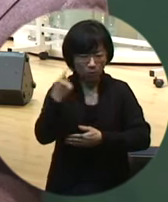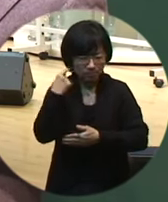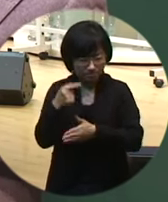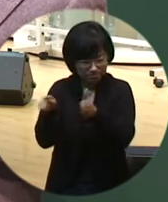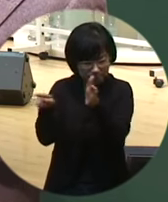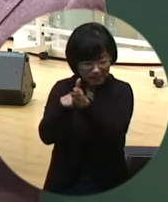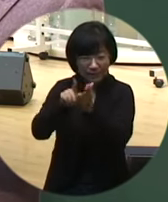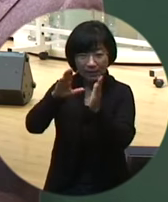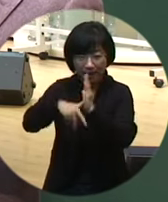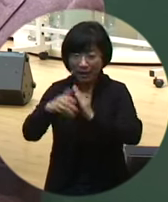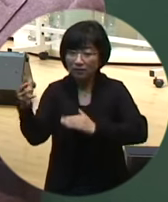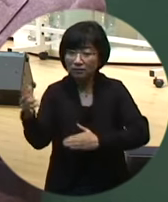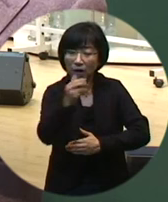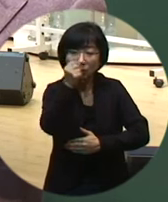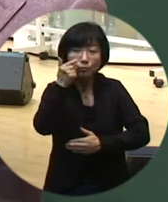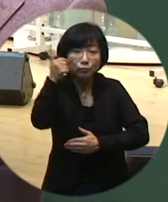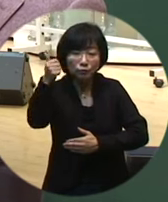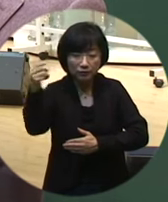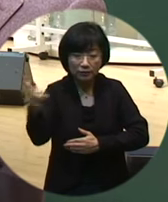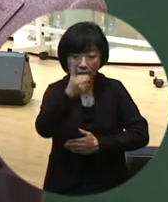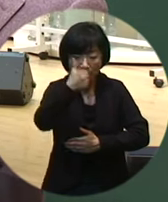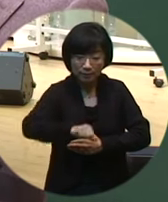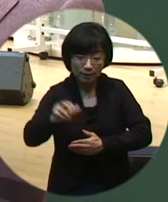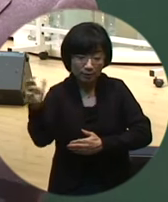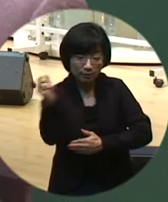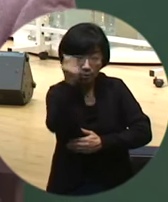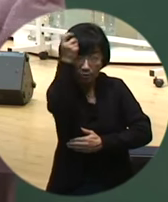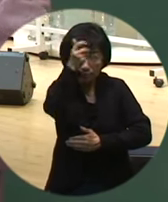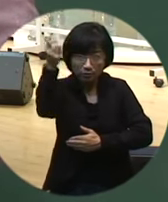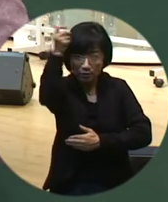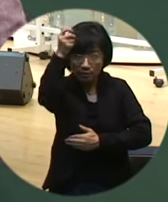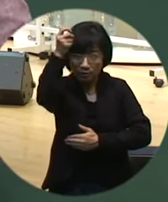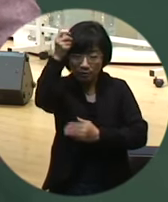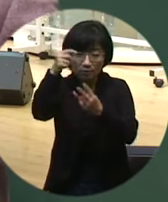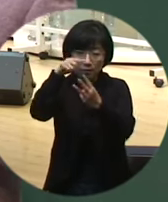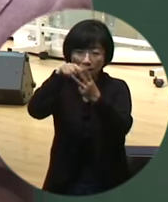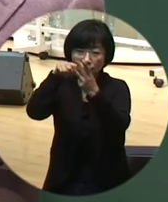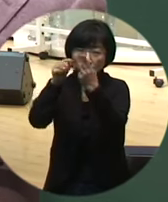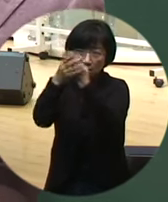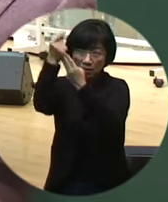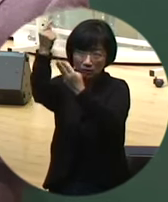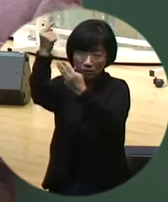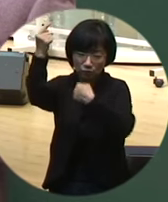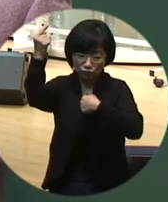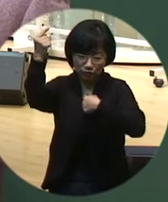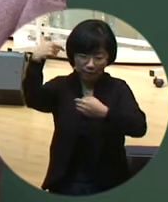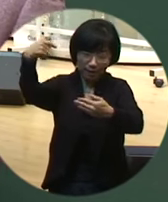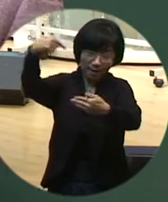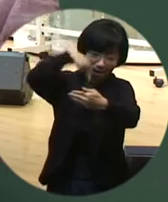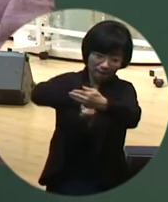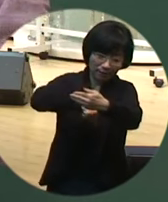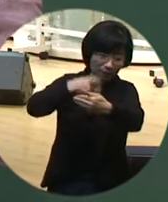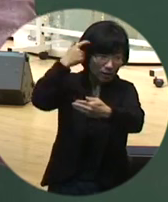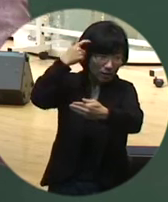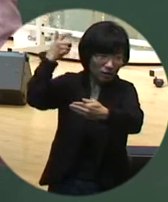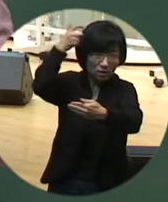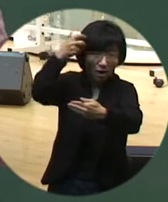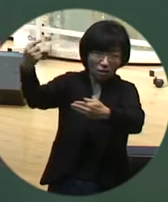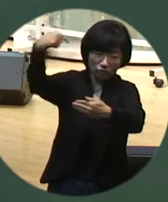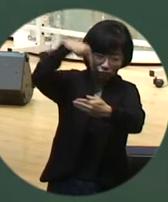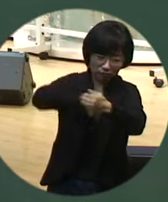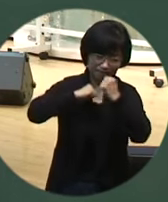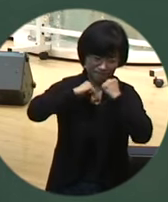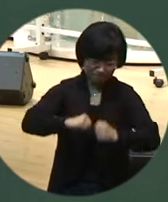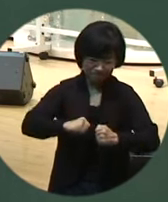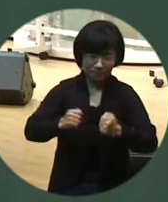삼위일체 하나님께서 영으로 우리 안에 계세요. The moment you hold on to this gospel, God, the Father, the Son, and the Holy Spirit, the Triune God is with us in spirit.